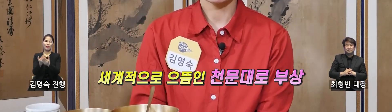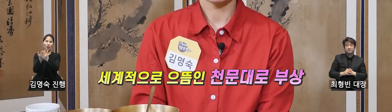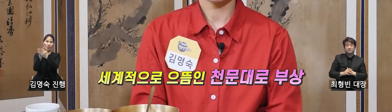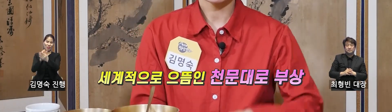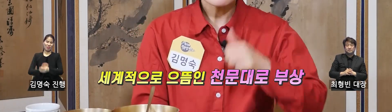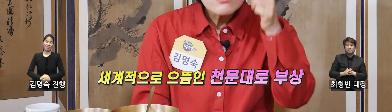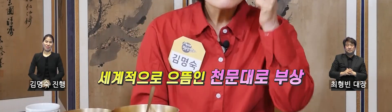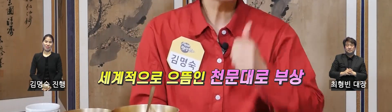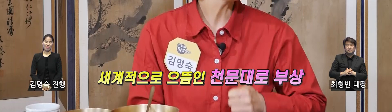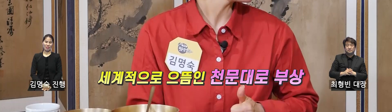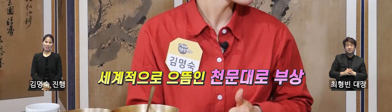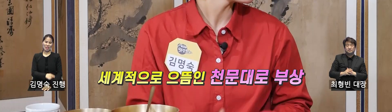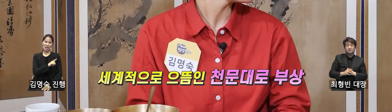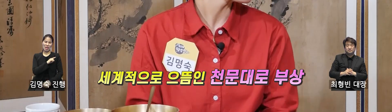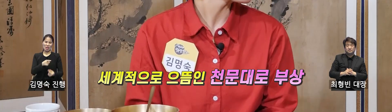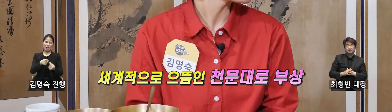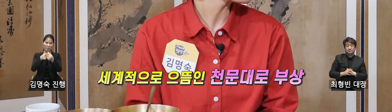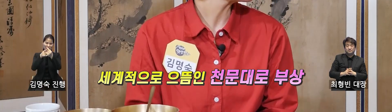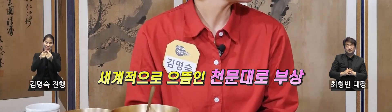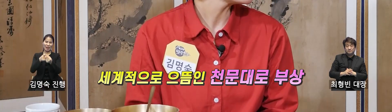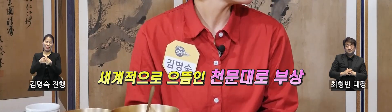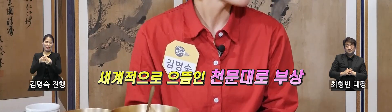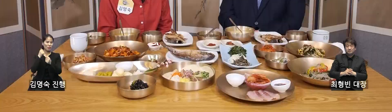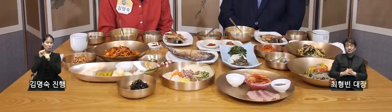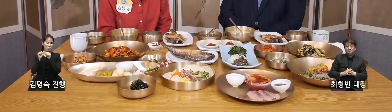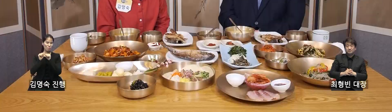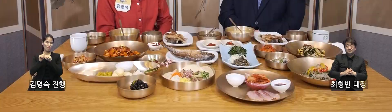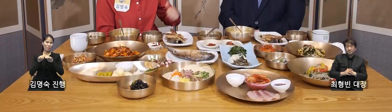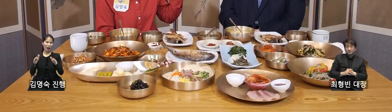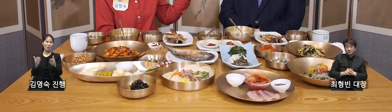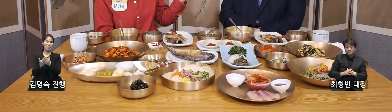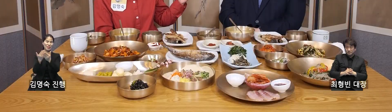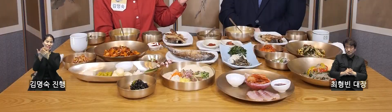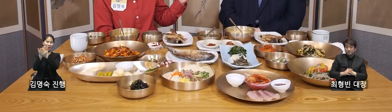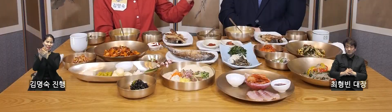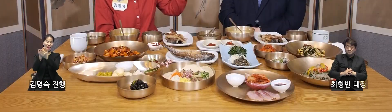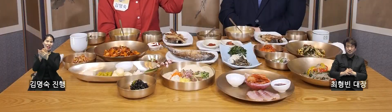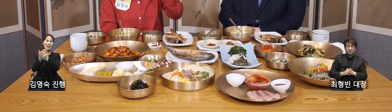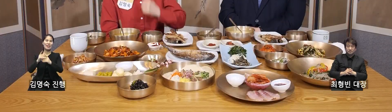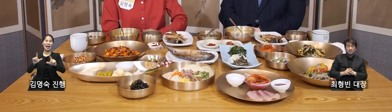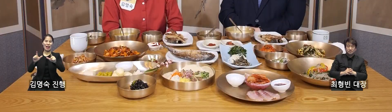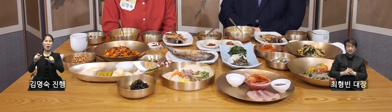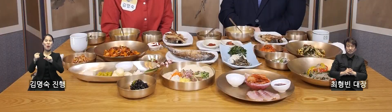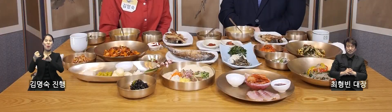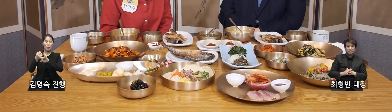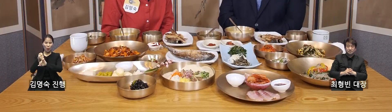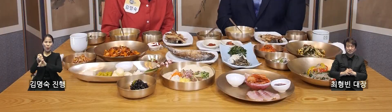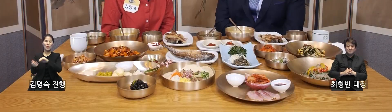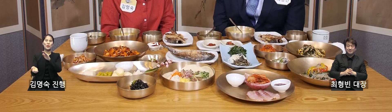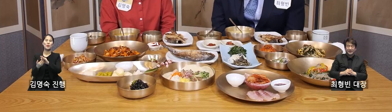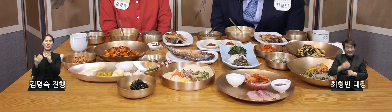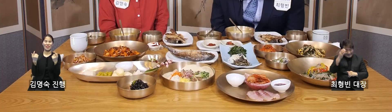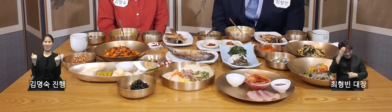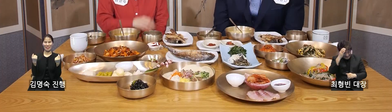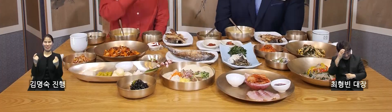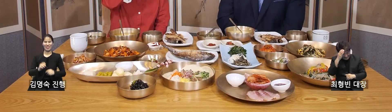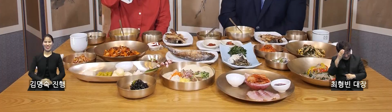정말 채워 으뜸이다 라는 그런 소문이 나게 날 날이 한 뒤 좋을것 같습니다